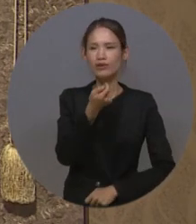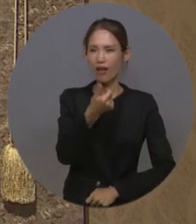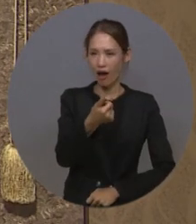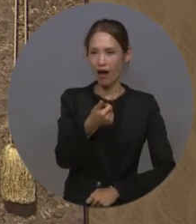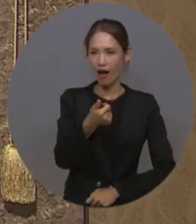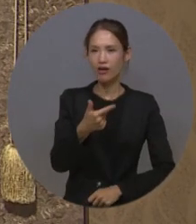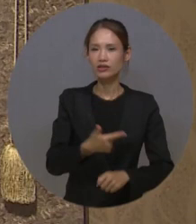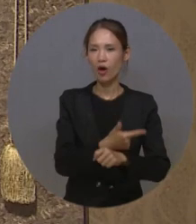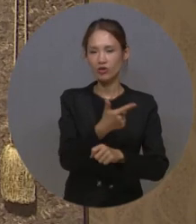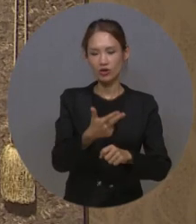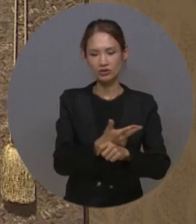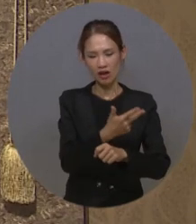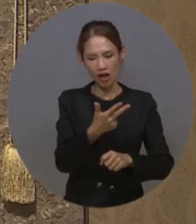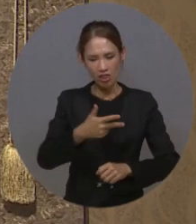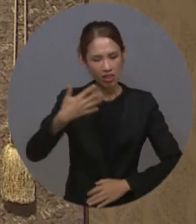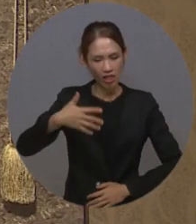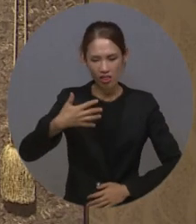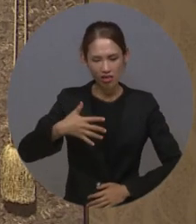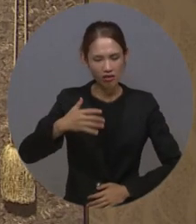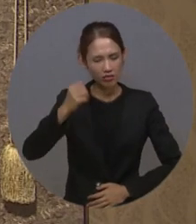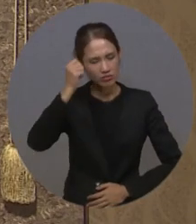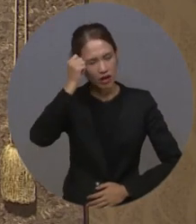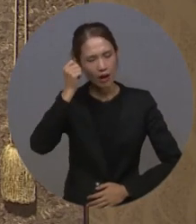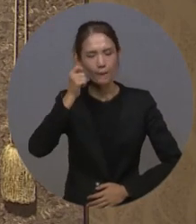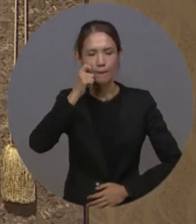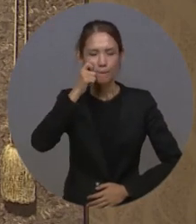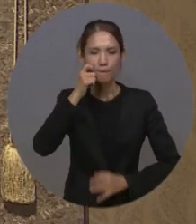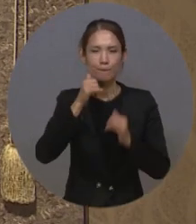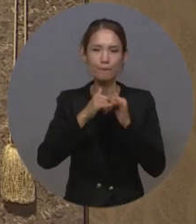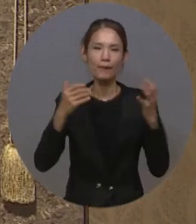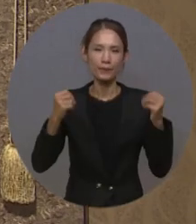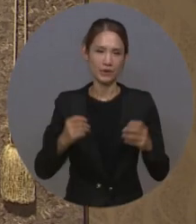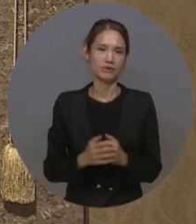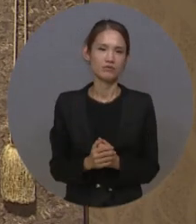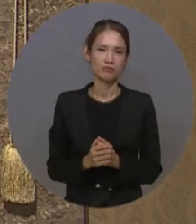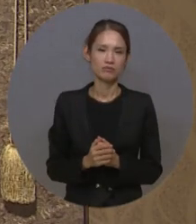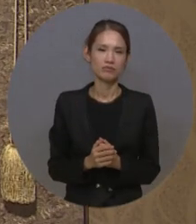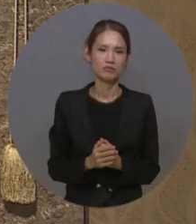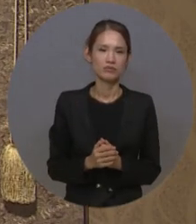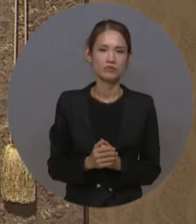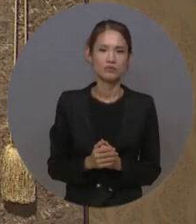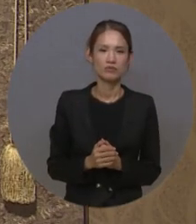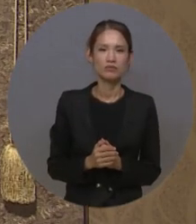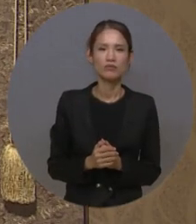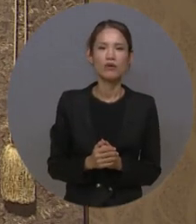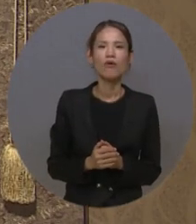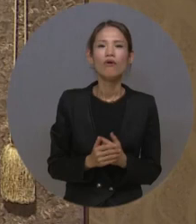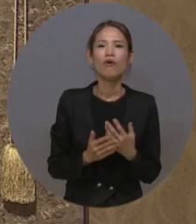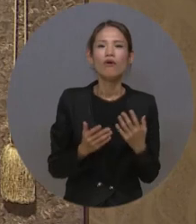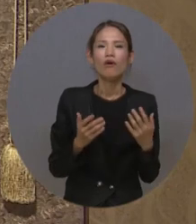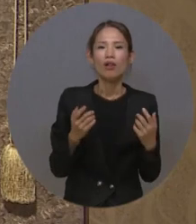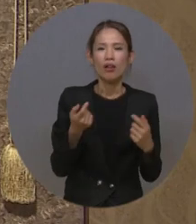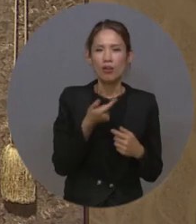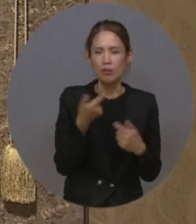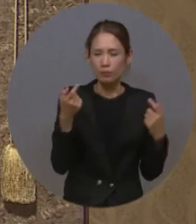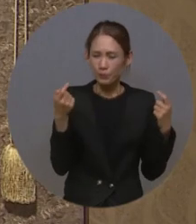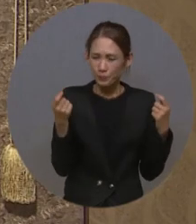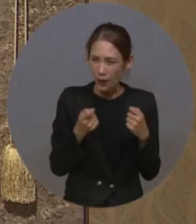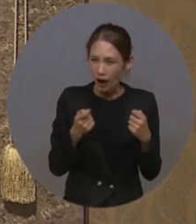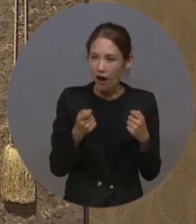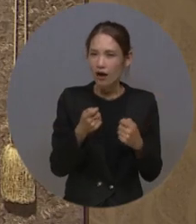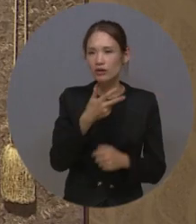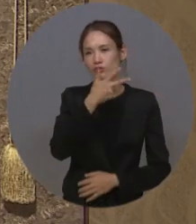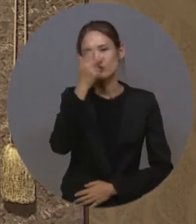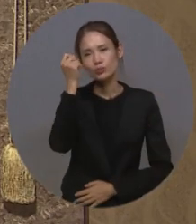7시간도 못한 사람도 꽤 많더라고요. 네. 그런데 이 많지 않은 수면 시간을 좀 더 효율적으로